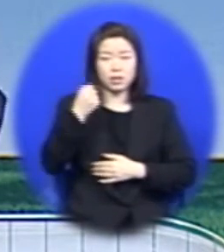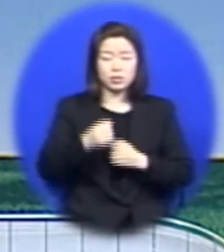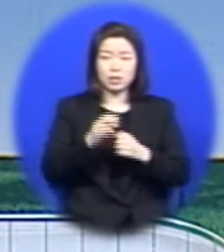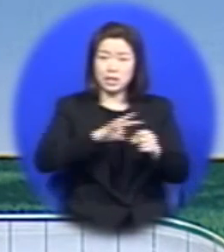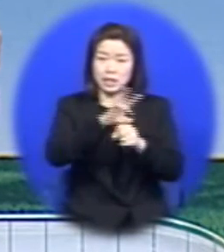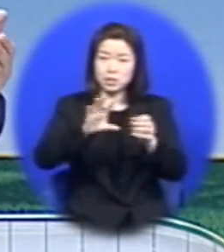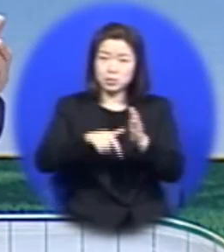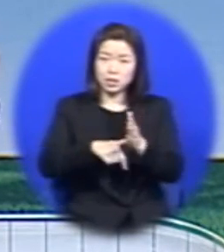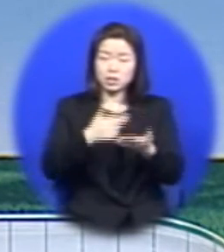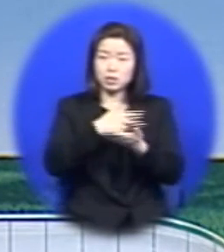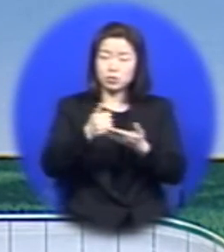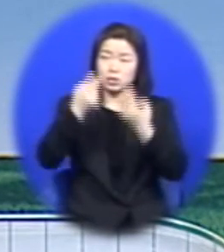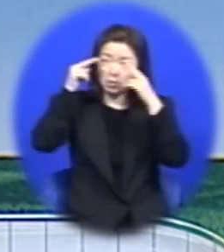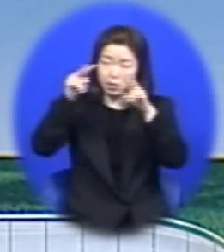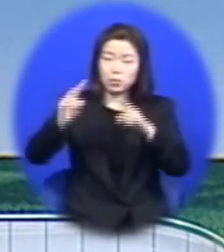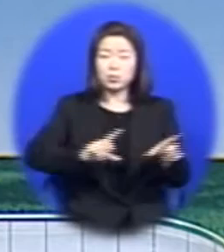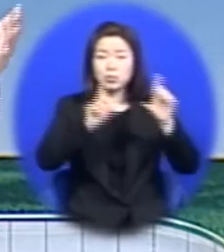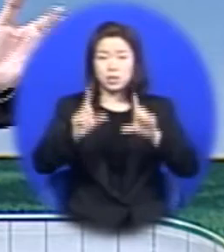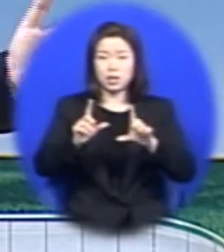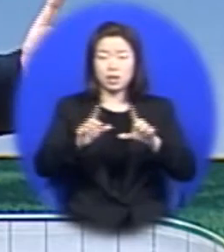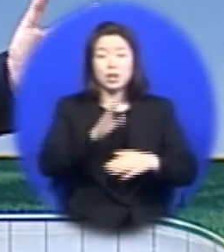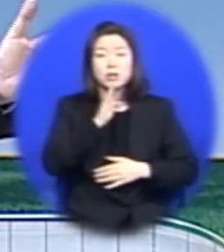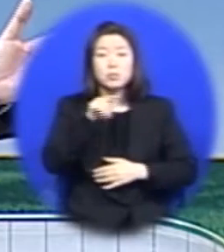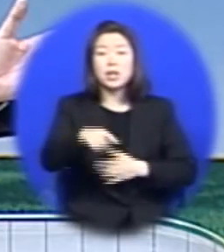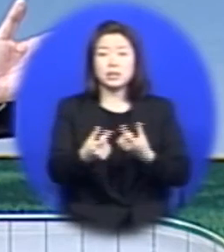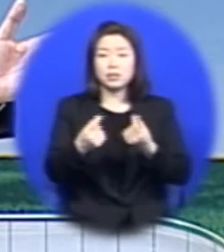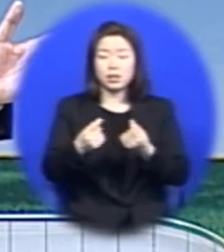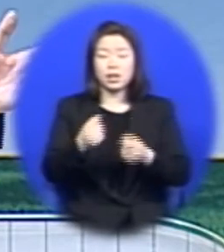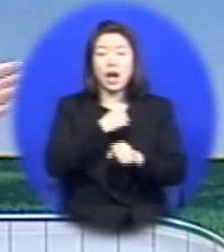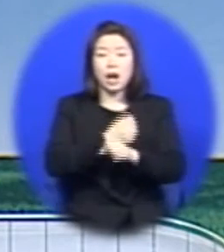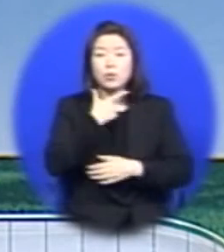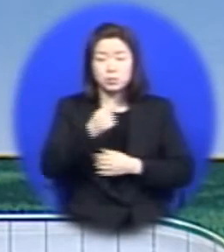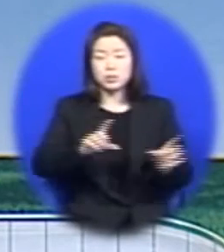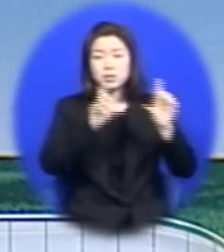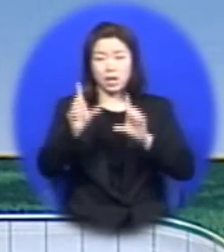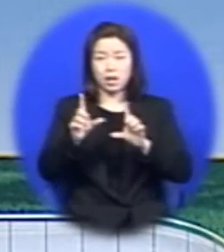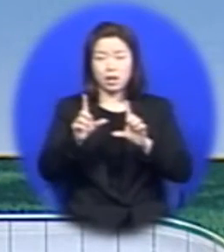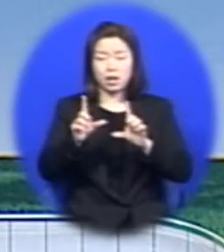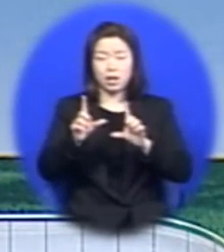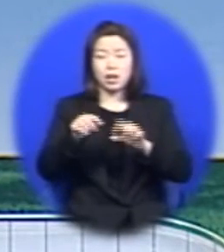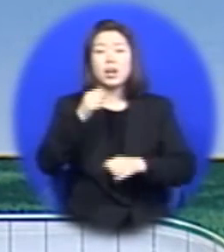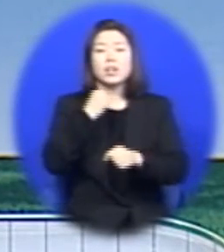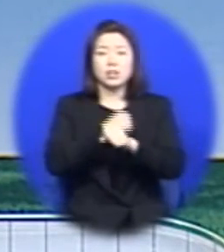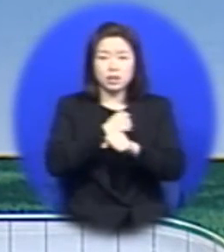24시간 주님을 바라보고 삽니다. 정말 그렇게 하고 싶어서 살아요. 그런데도 보고